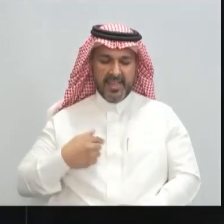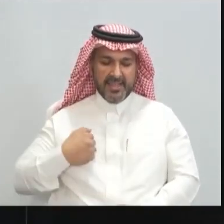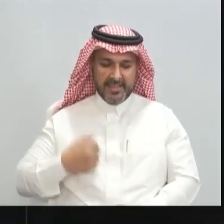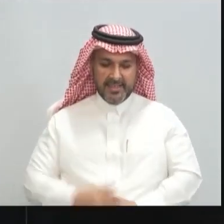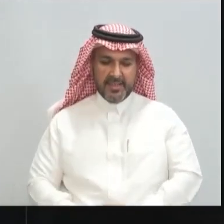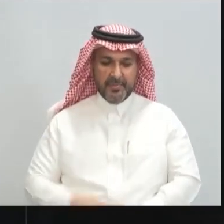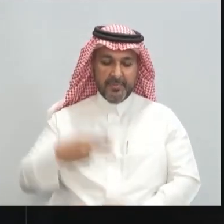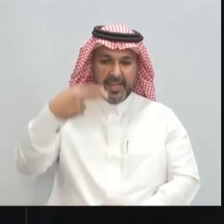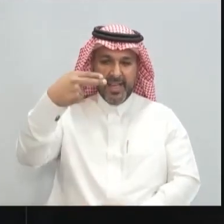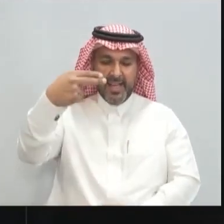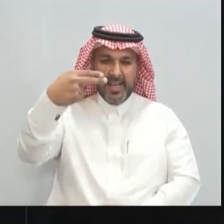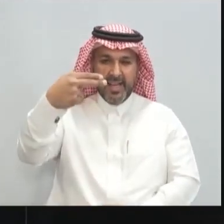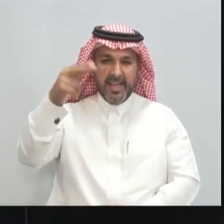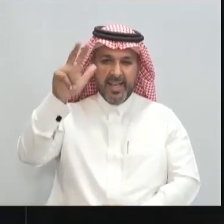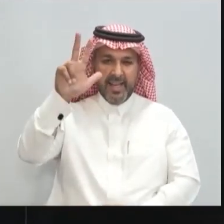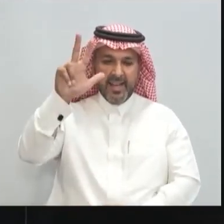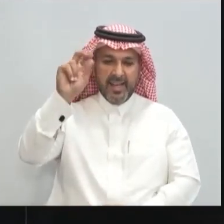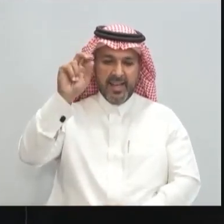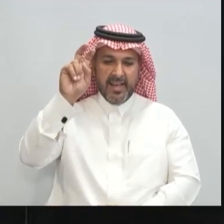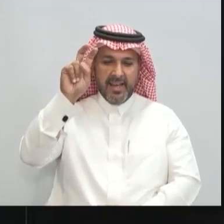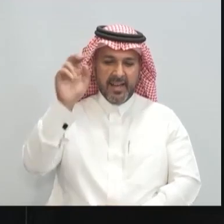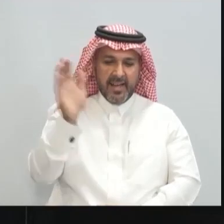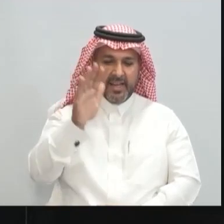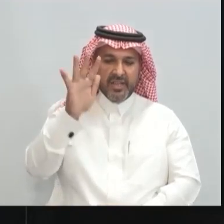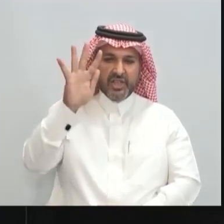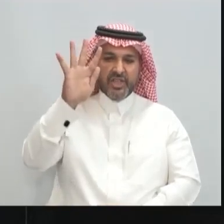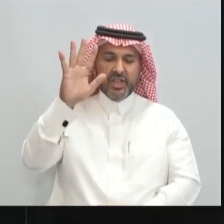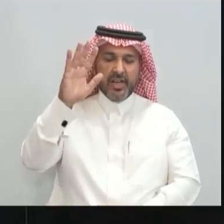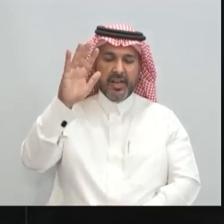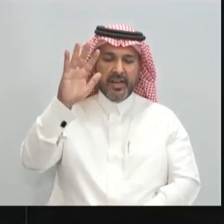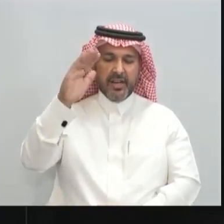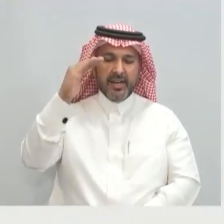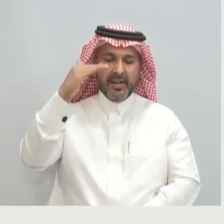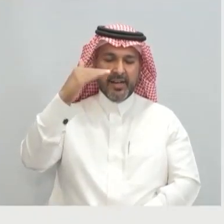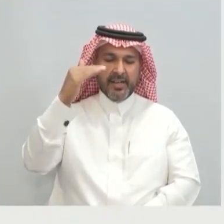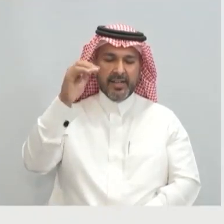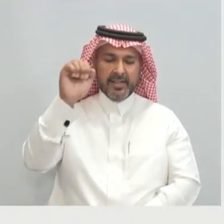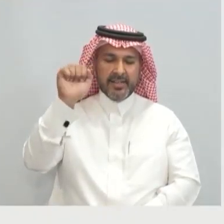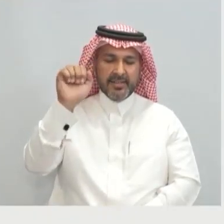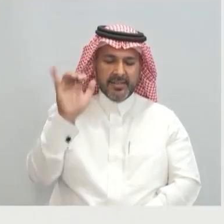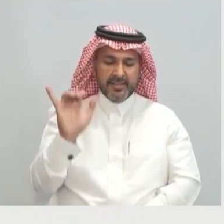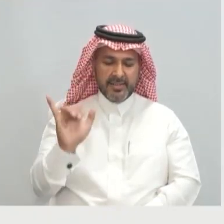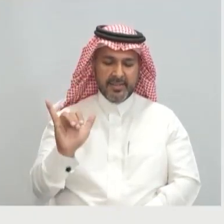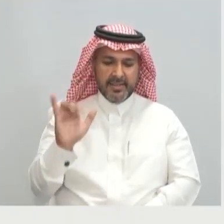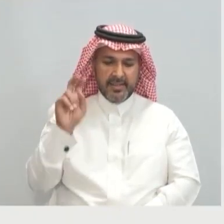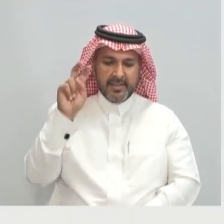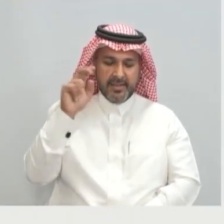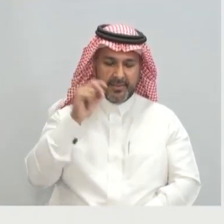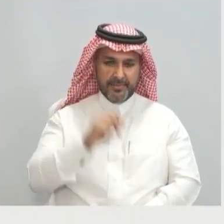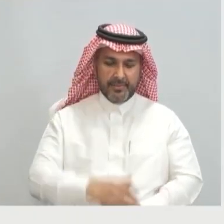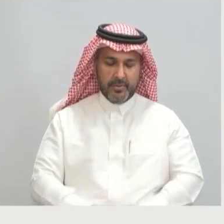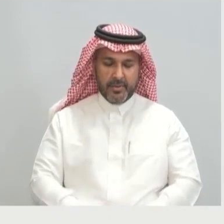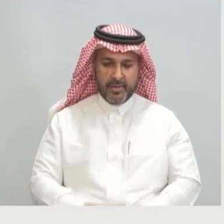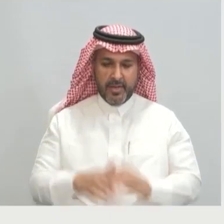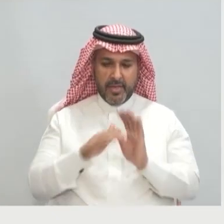ويكون التواصل والاتصال والتنظيم الغير رسمي في مصلحه المنظمه التواصل